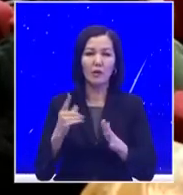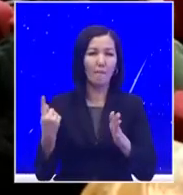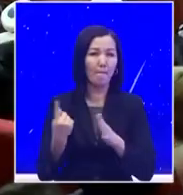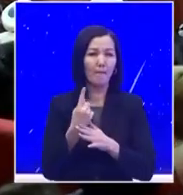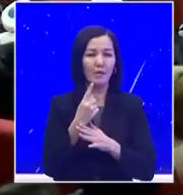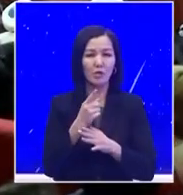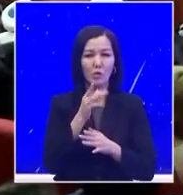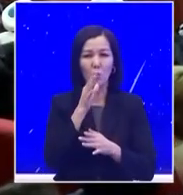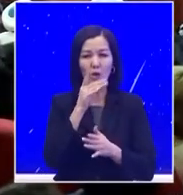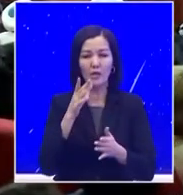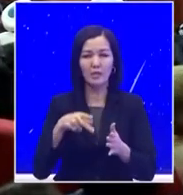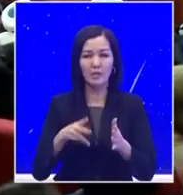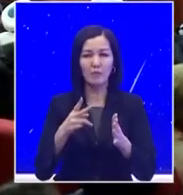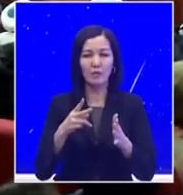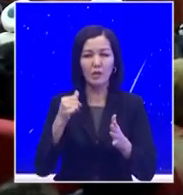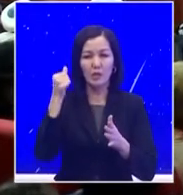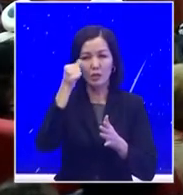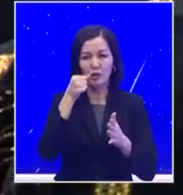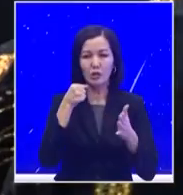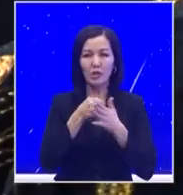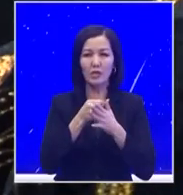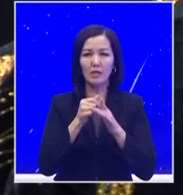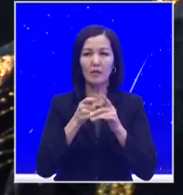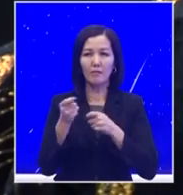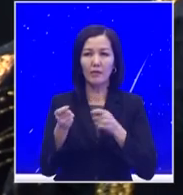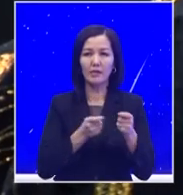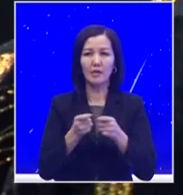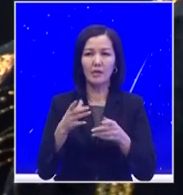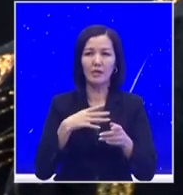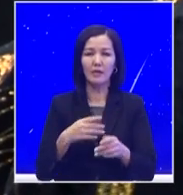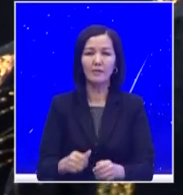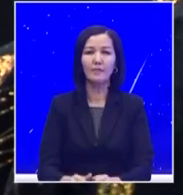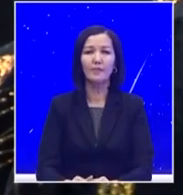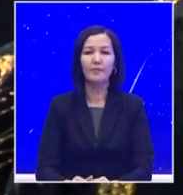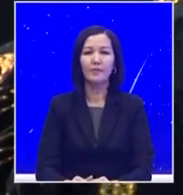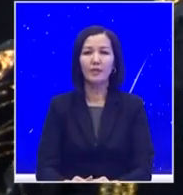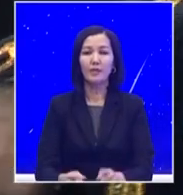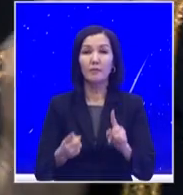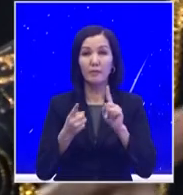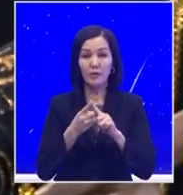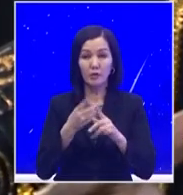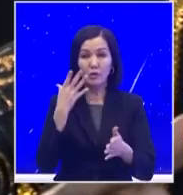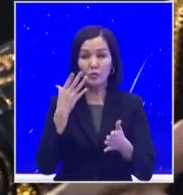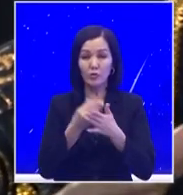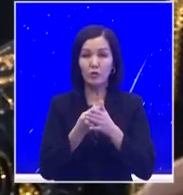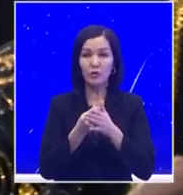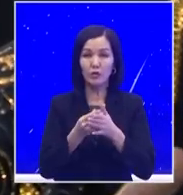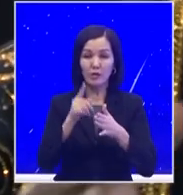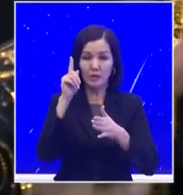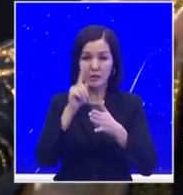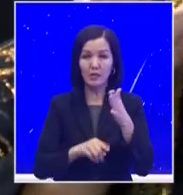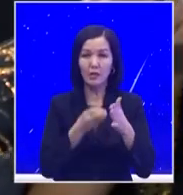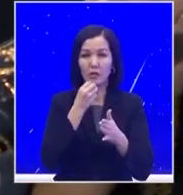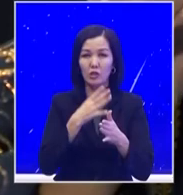қайраткер орталықты 2000-ші жылға дейін басқарған. Біріншіден өзінің Деніңді жақсы ұста,